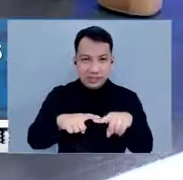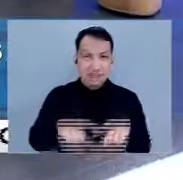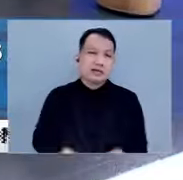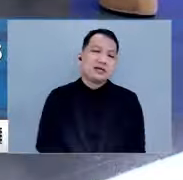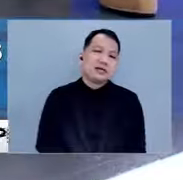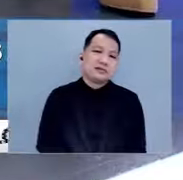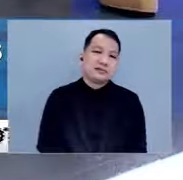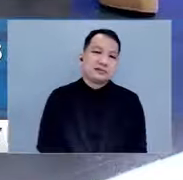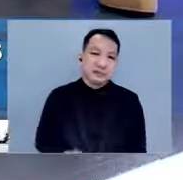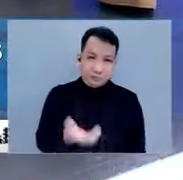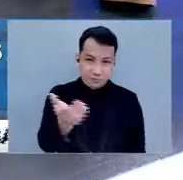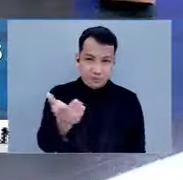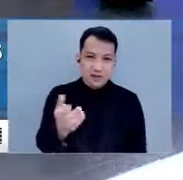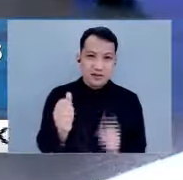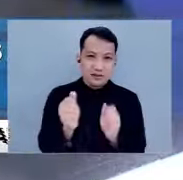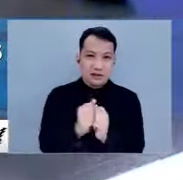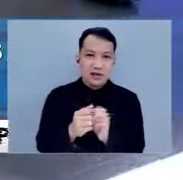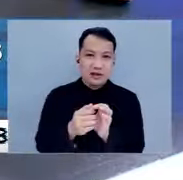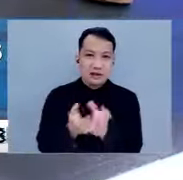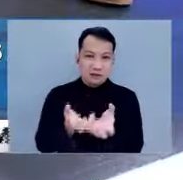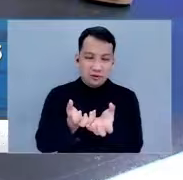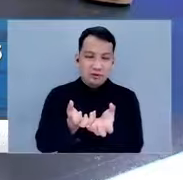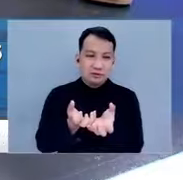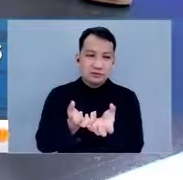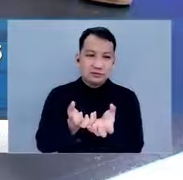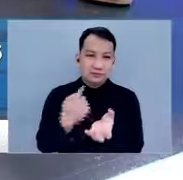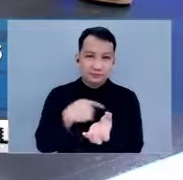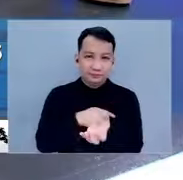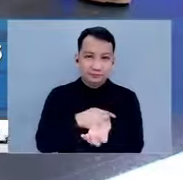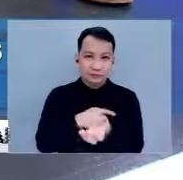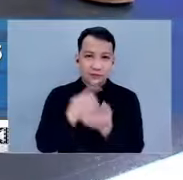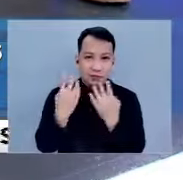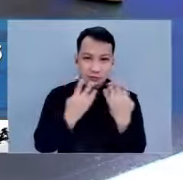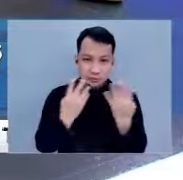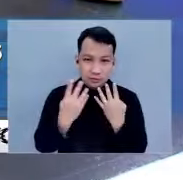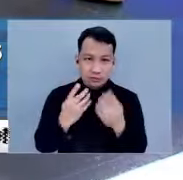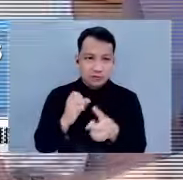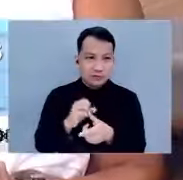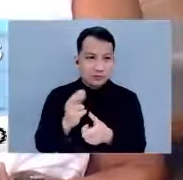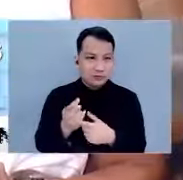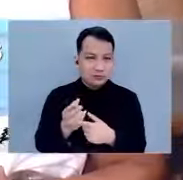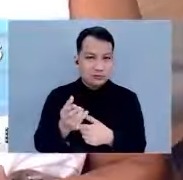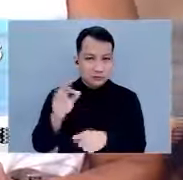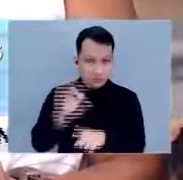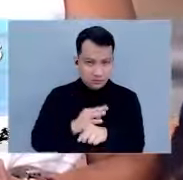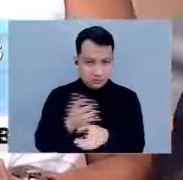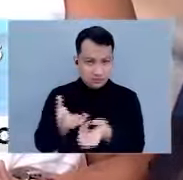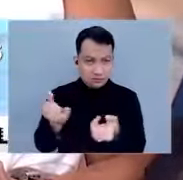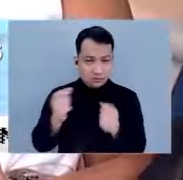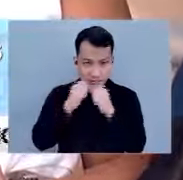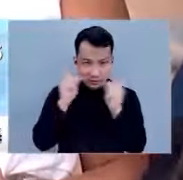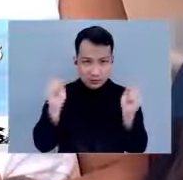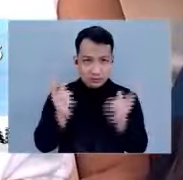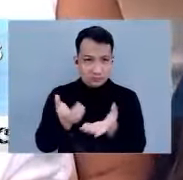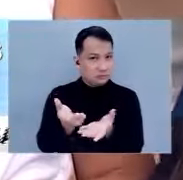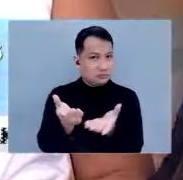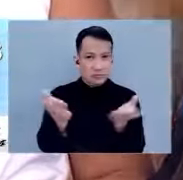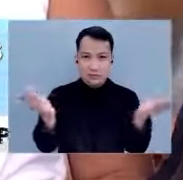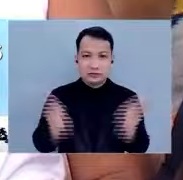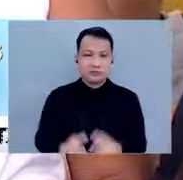para sa mga kapatid natin diyan na merong mga pa-birthday or sa February Baka may gustong i-surprise o Pwede din